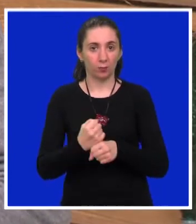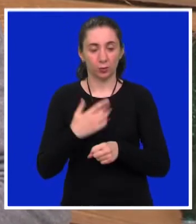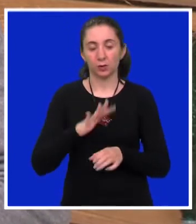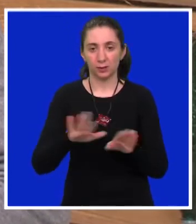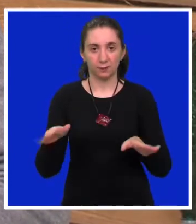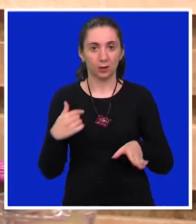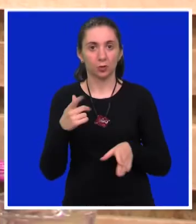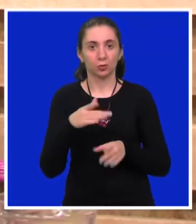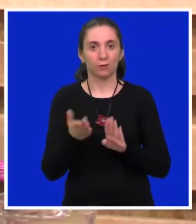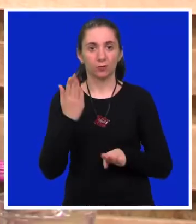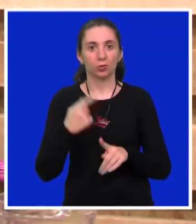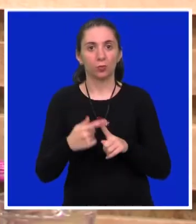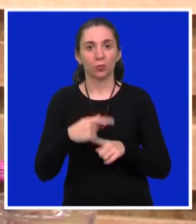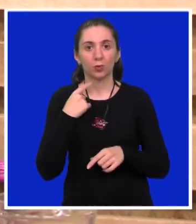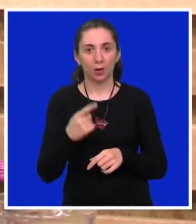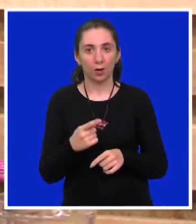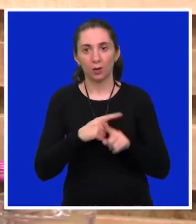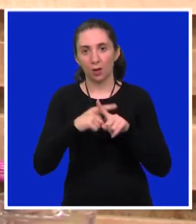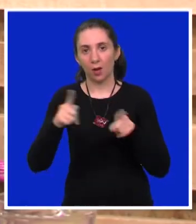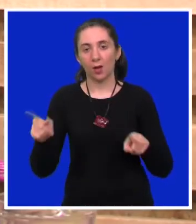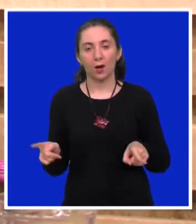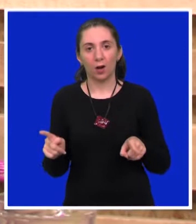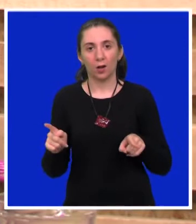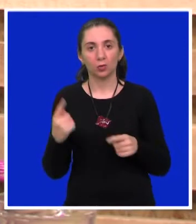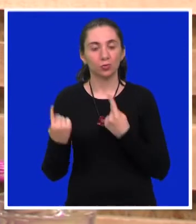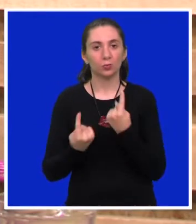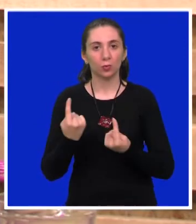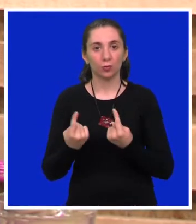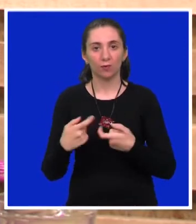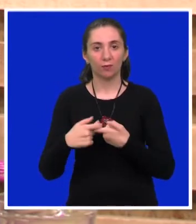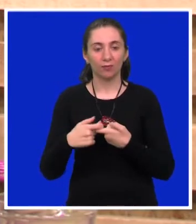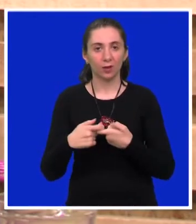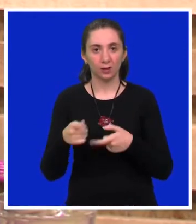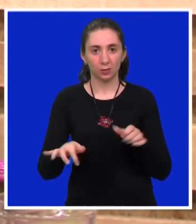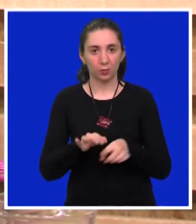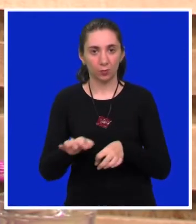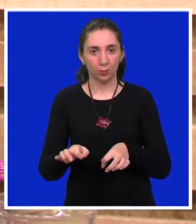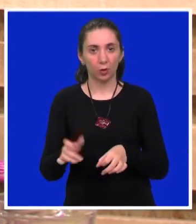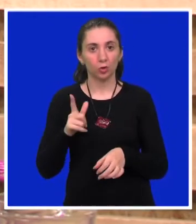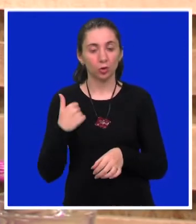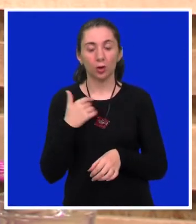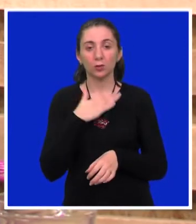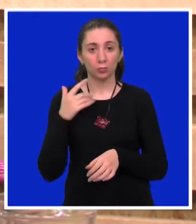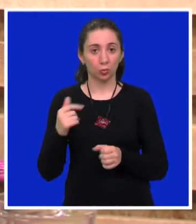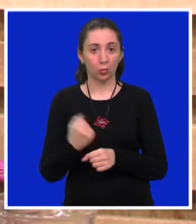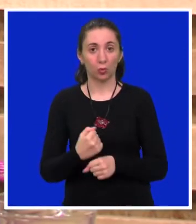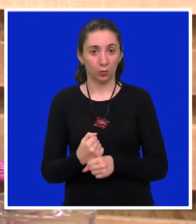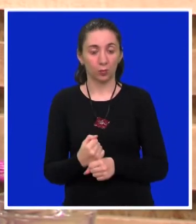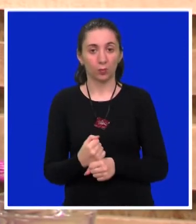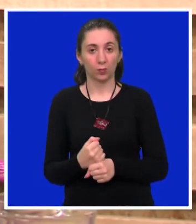za sve nas. To ste više puta naglasili ovako na različitim tim događanjima vezano uz projekt. Čeka nas puno